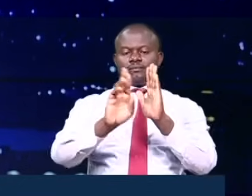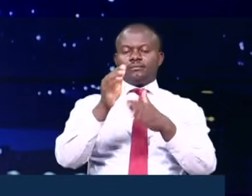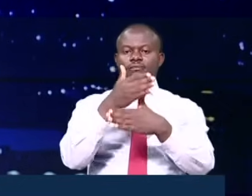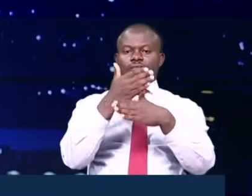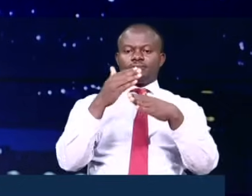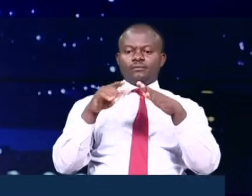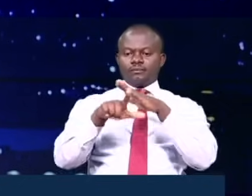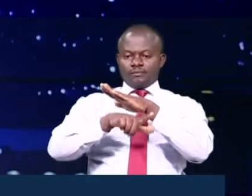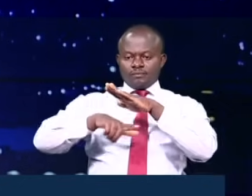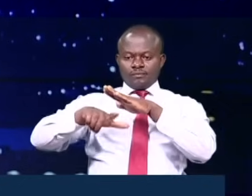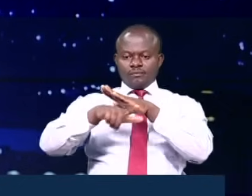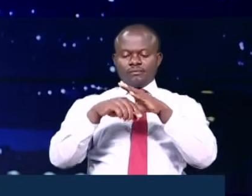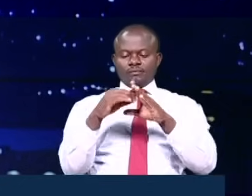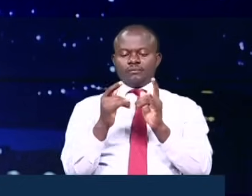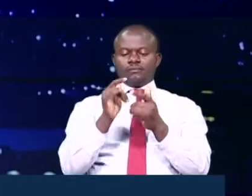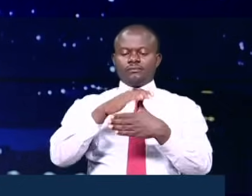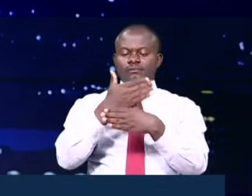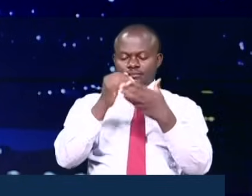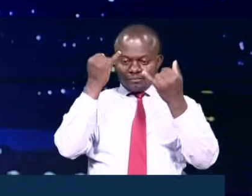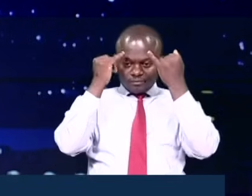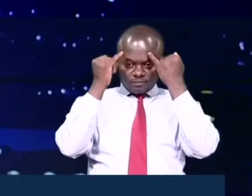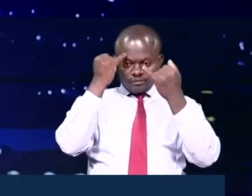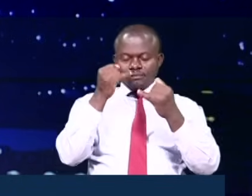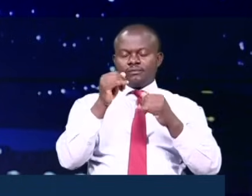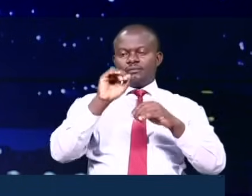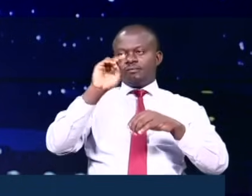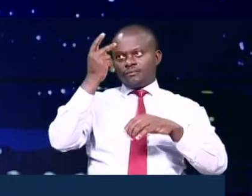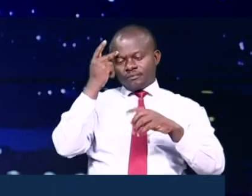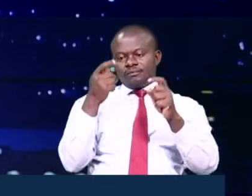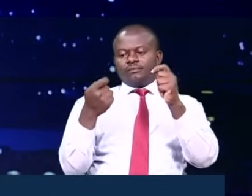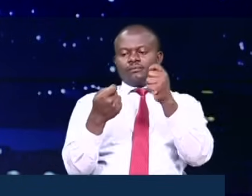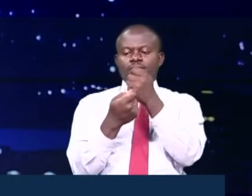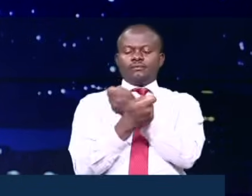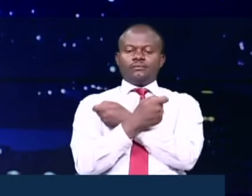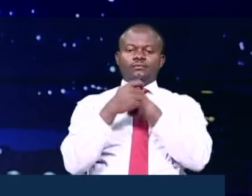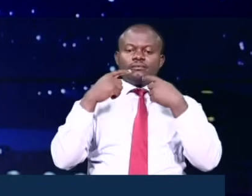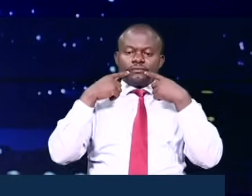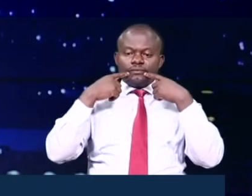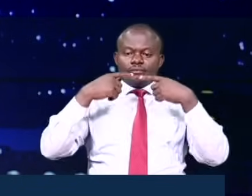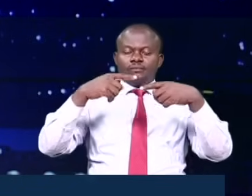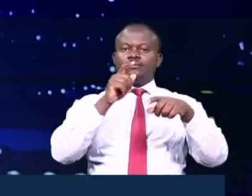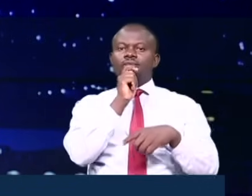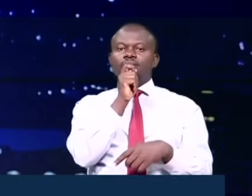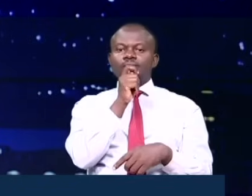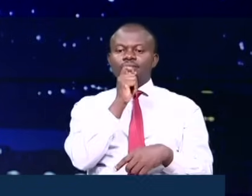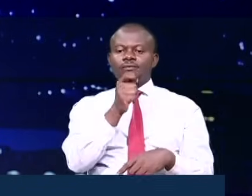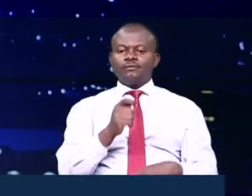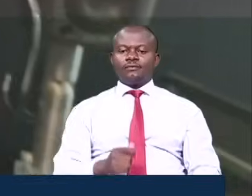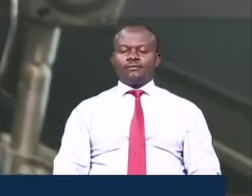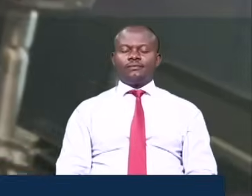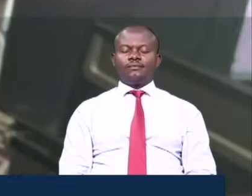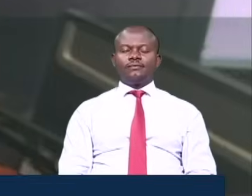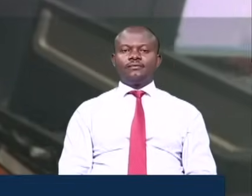y'ubutegetsi bw'igihugu mu nama nyunguranabitekerezo kuri politiki ivuguruye y'itangazamakuru Pasco Buhuru